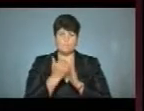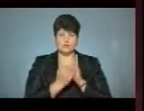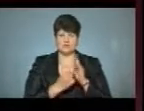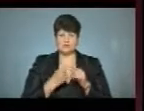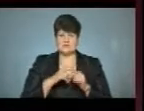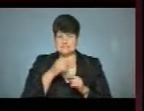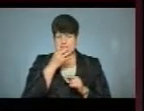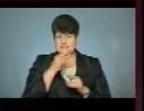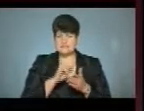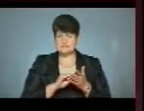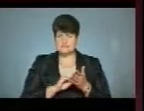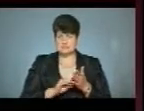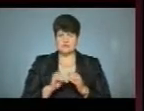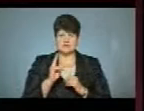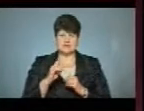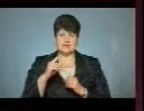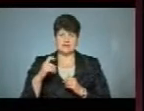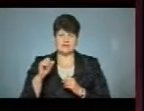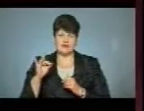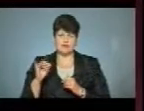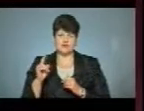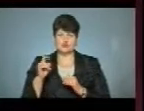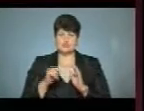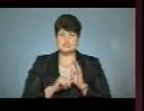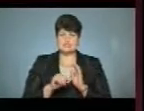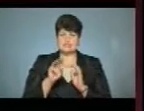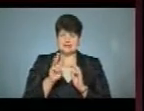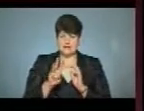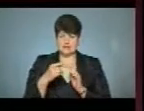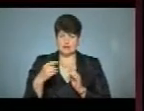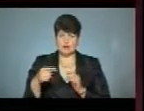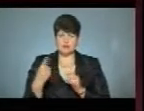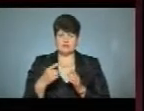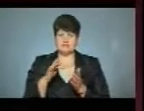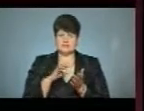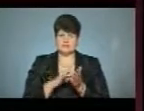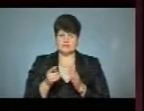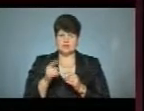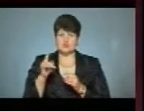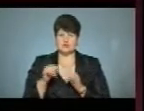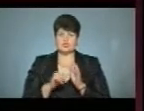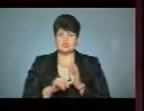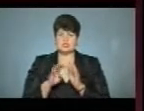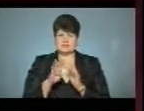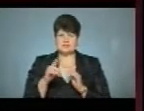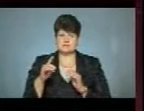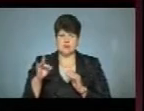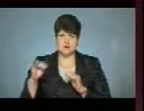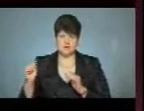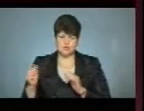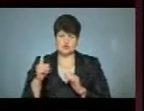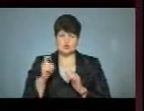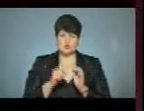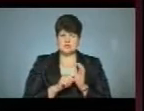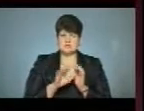Центру виборчкому Костянтин Хівренко. Це 163 округ із центром в Тернополі, 164 у Збаражі,